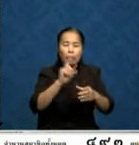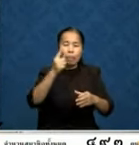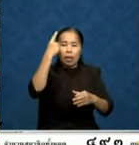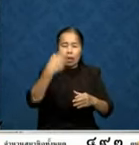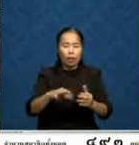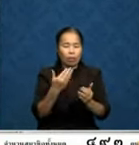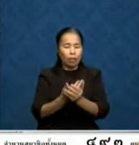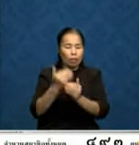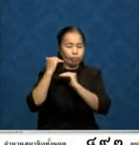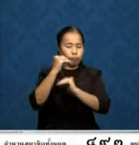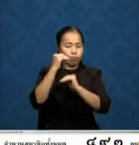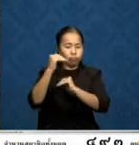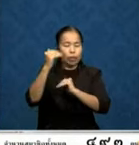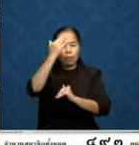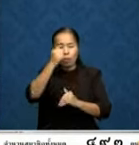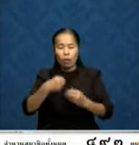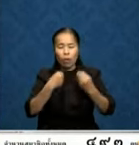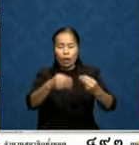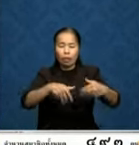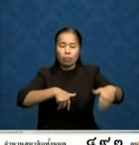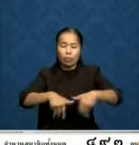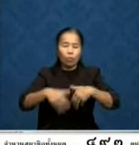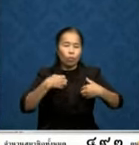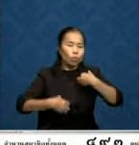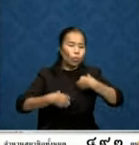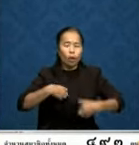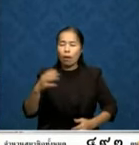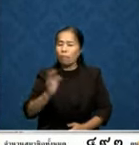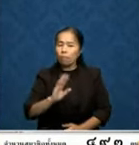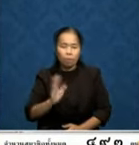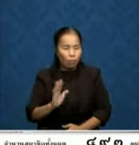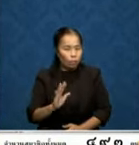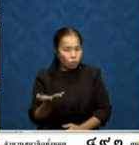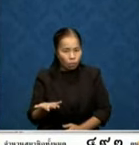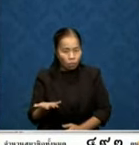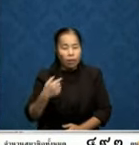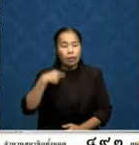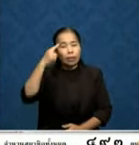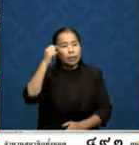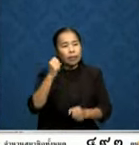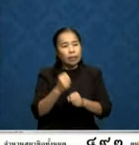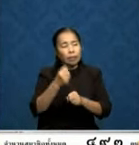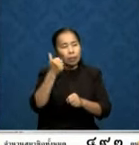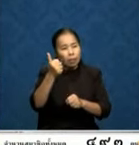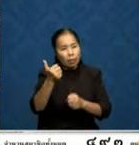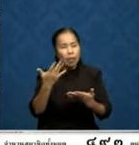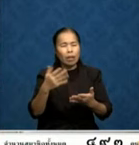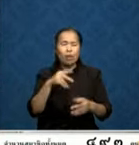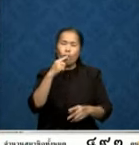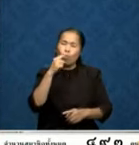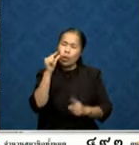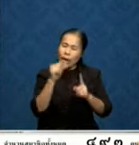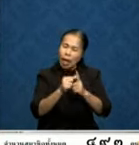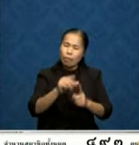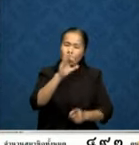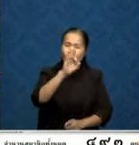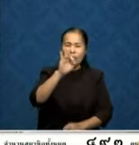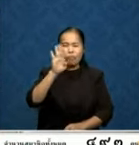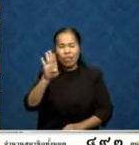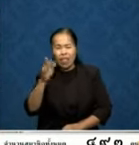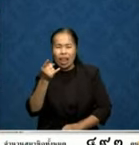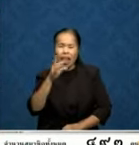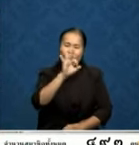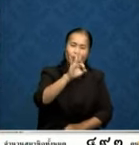ไม่มีความเดือดร้อนเป็นไปได้ไหมครับว่าเราไม่จะไม่มาถกมาเถียงว่า FT คืออะไรประกาศให้ชัดเจ